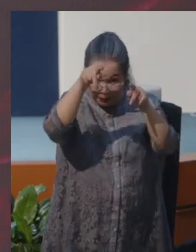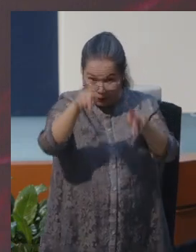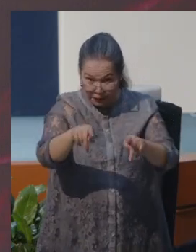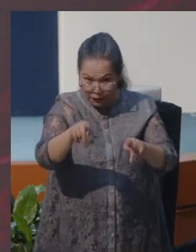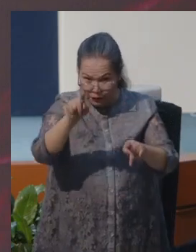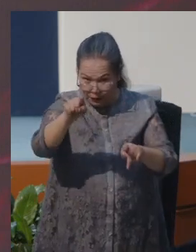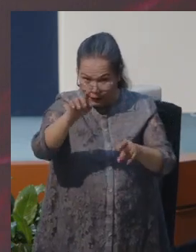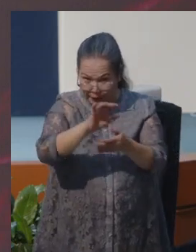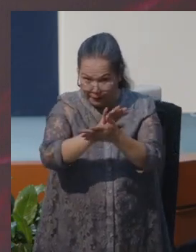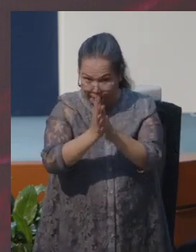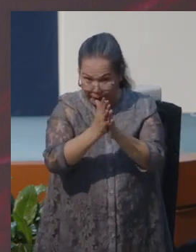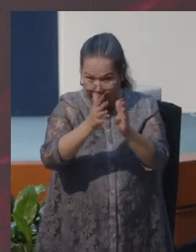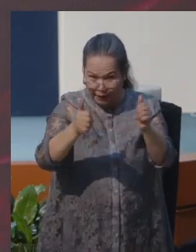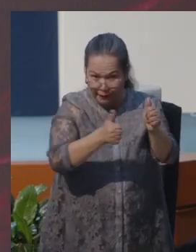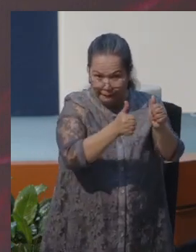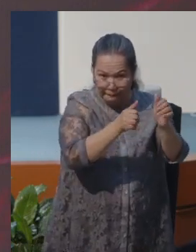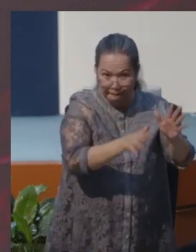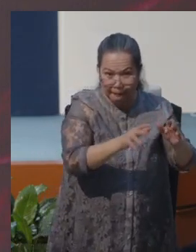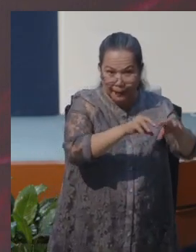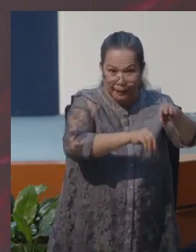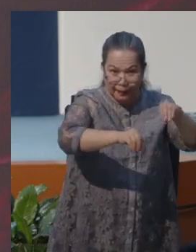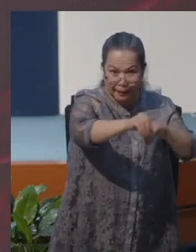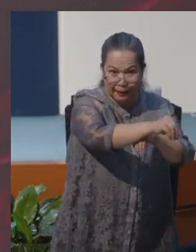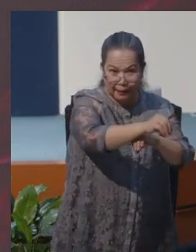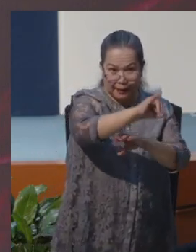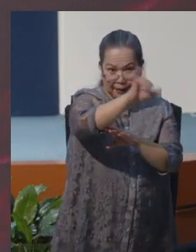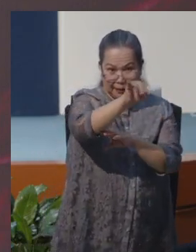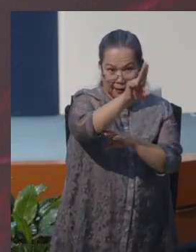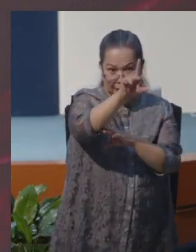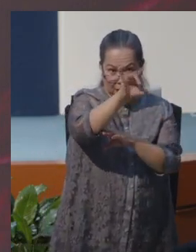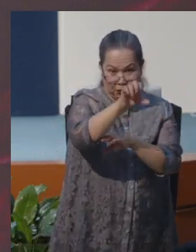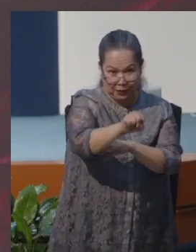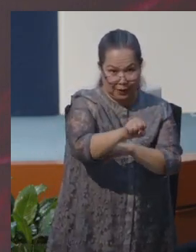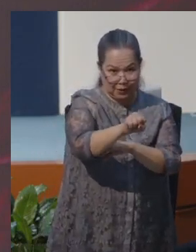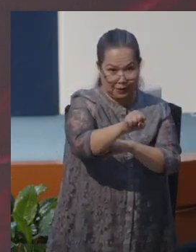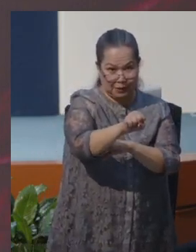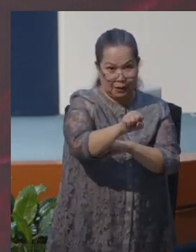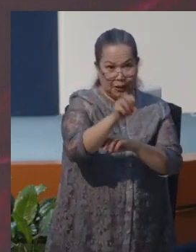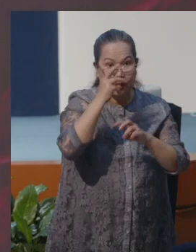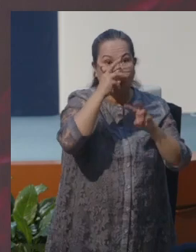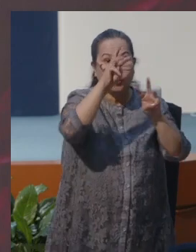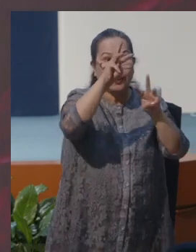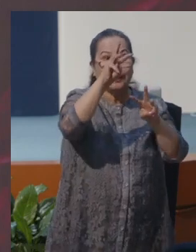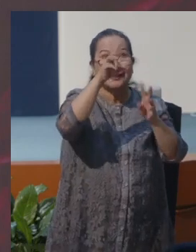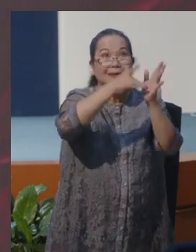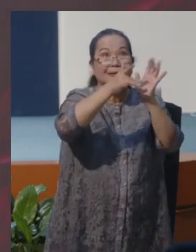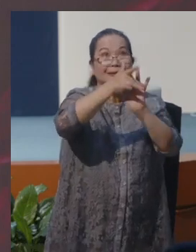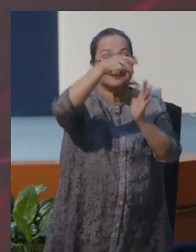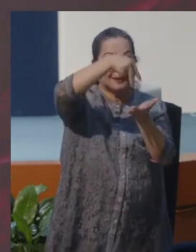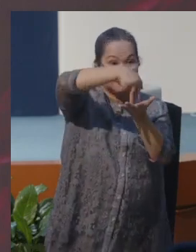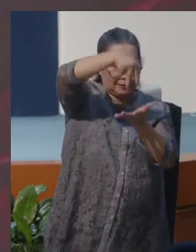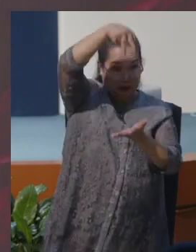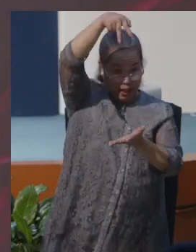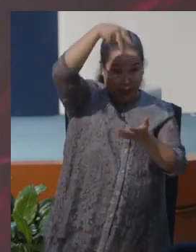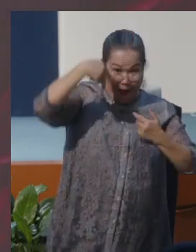must become with us a witness to his resurrection. Meron pa bang